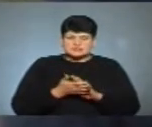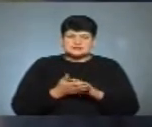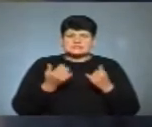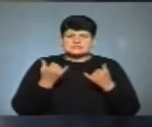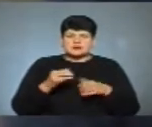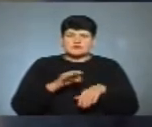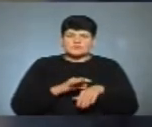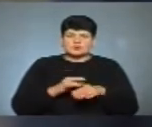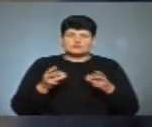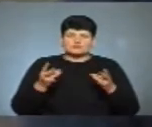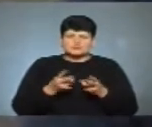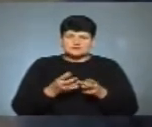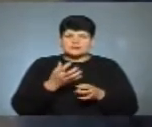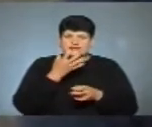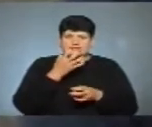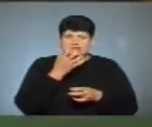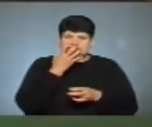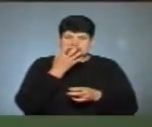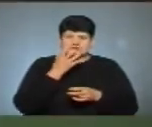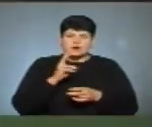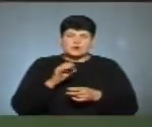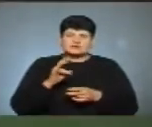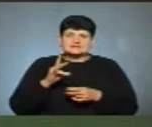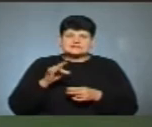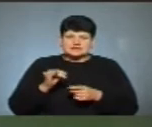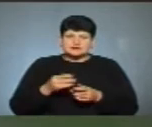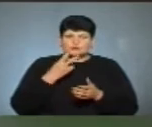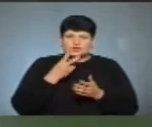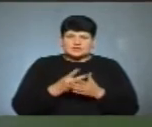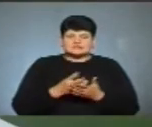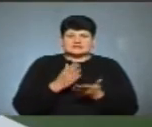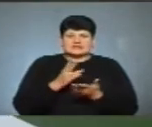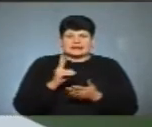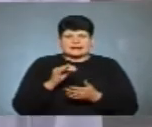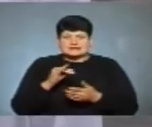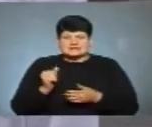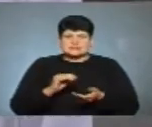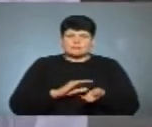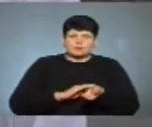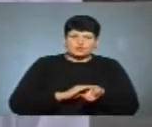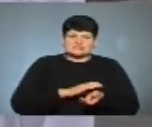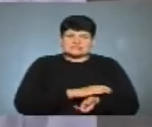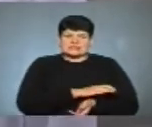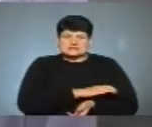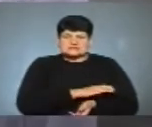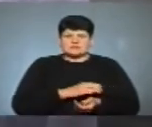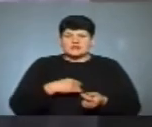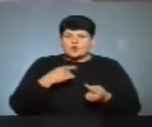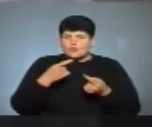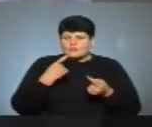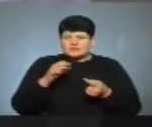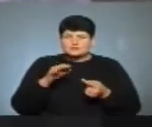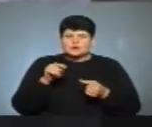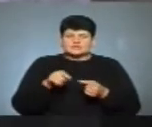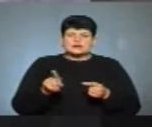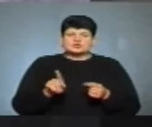зараз хворим потрібні кисневі концентратори та монітори, які б показували насичення киснем, пульс та тиск. Ми говорили про те, що якщо, скажімо, 10